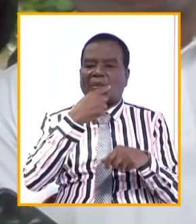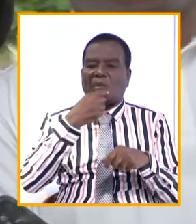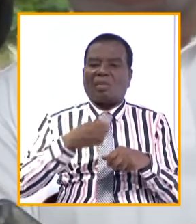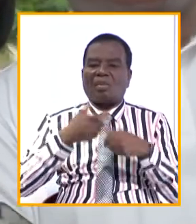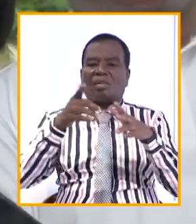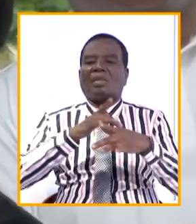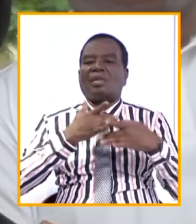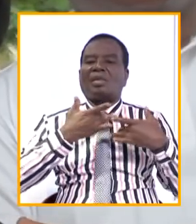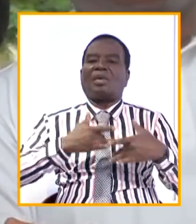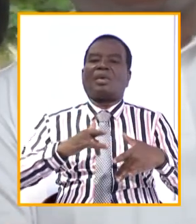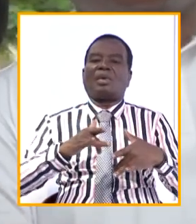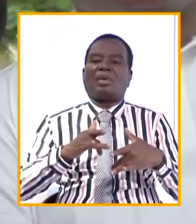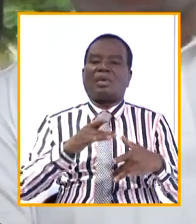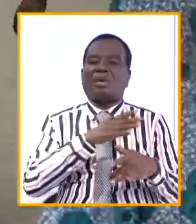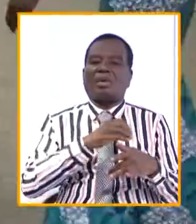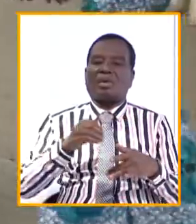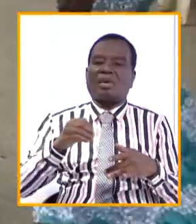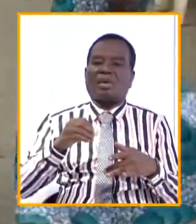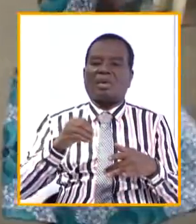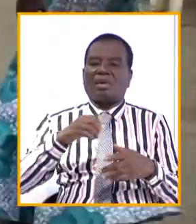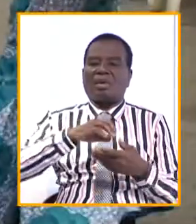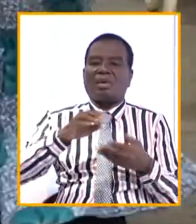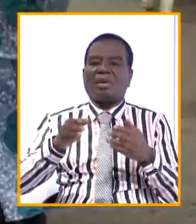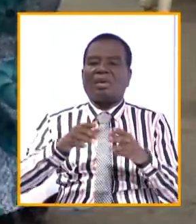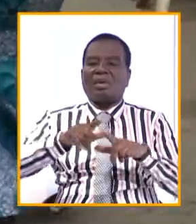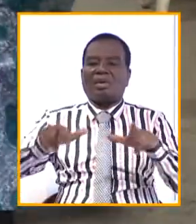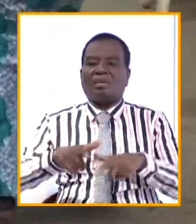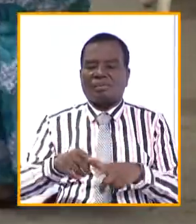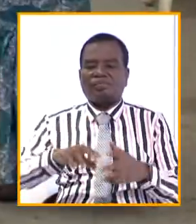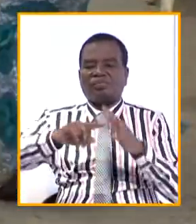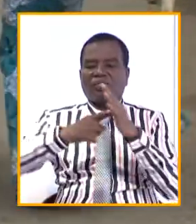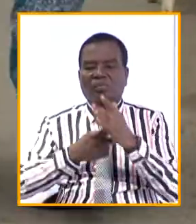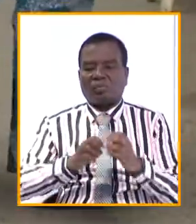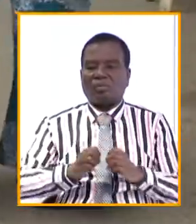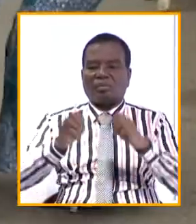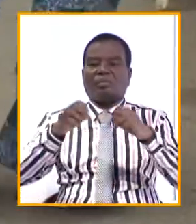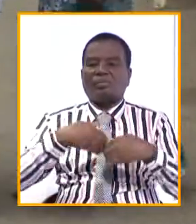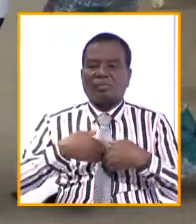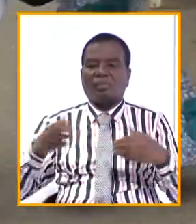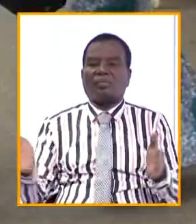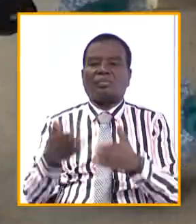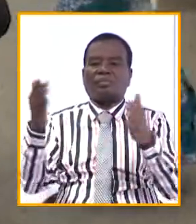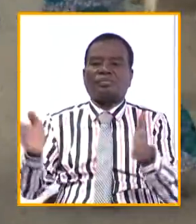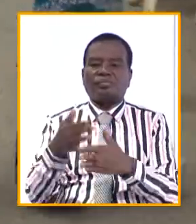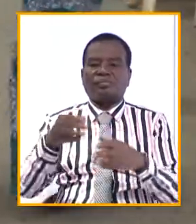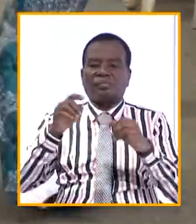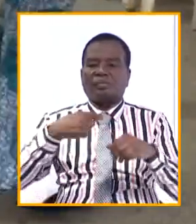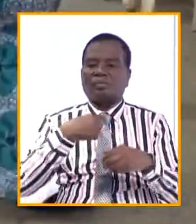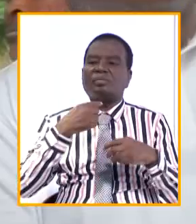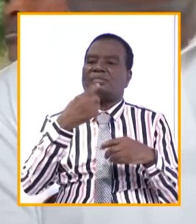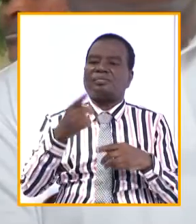libérer le cœur et puis avoir un peu de joie. C'est un domaine, il faut doubler l'effort, il faut avoir le courage. Donc ce que je peux dire à les